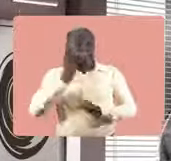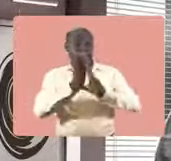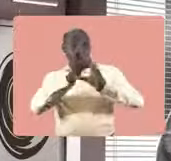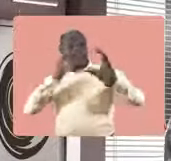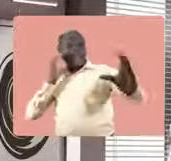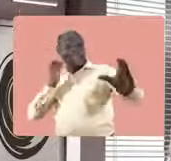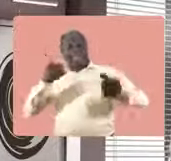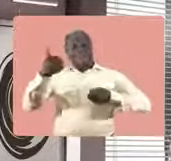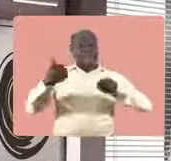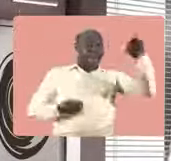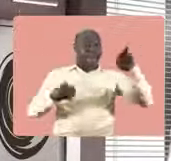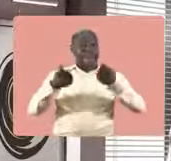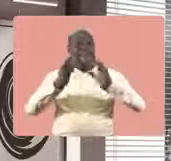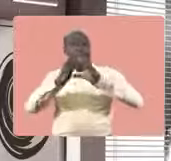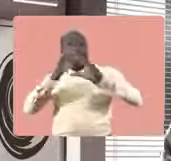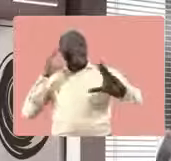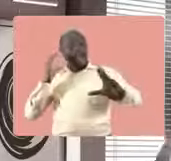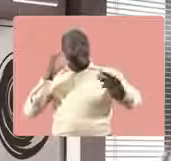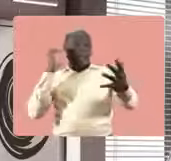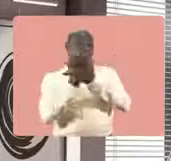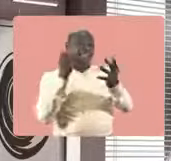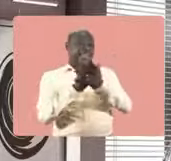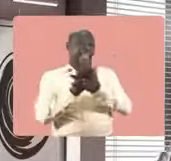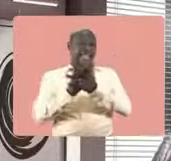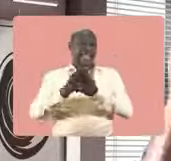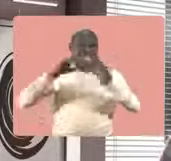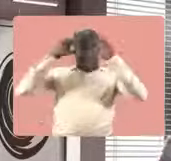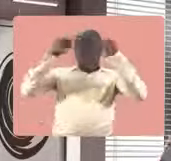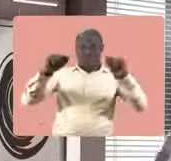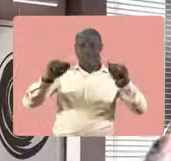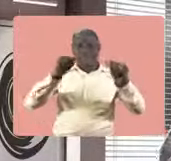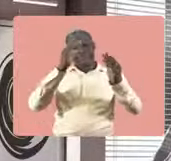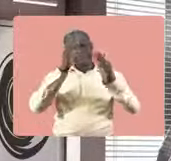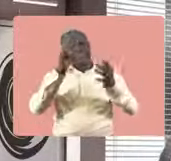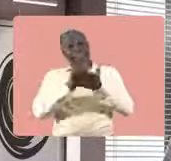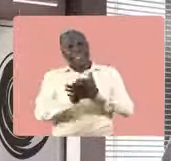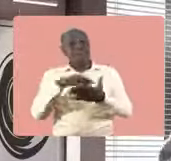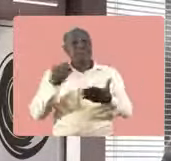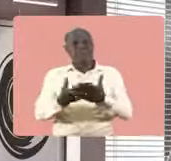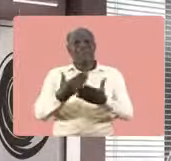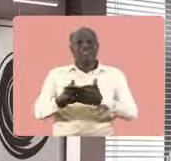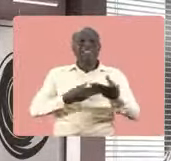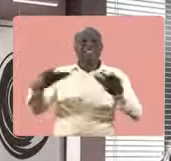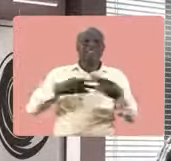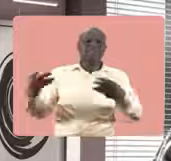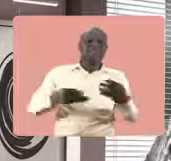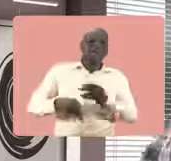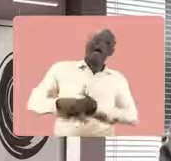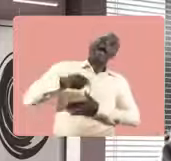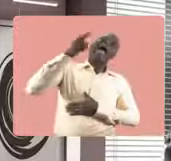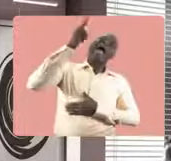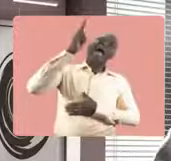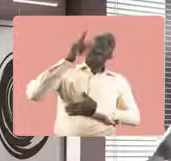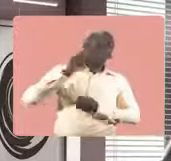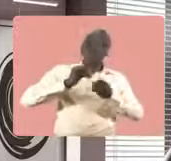duwa mampeni, anasa mampeni mfuo, efo tuwebu bo hono. Sika, ye katula yense, eko ule mono. Utina